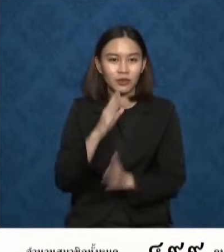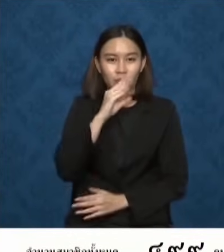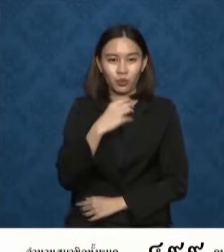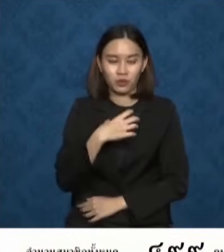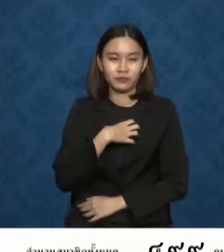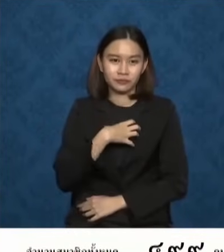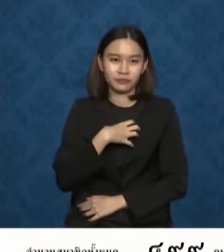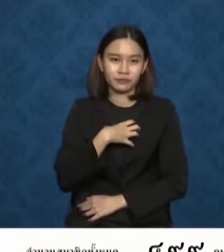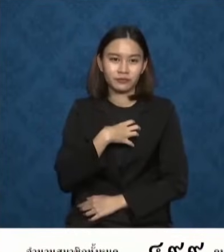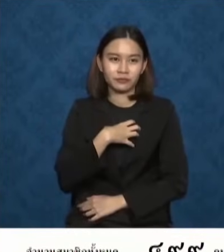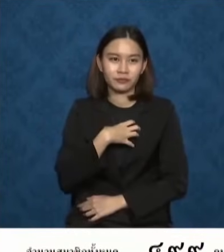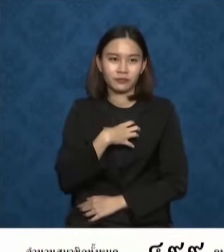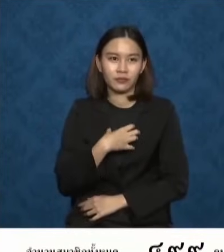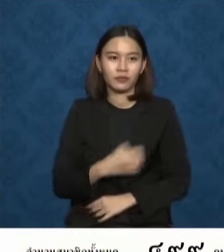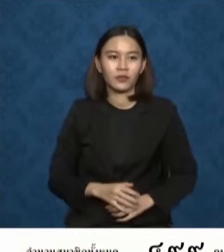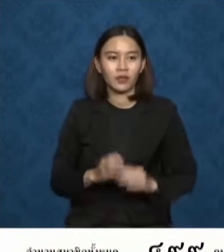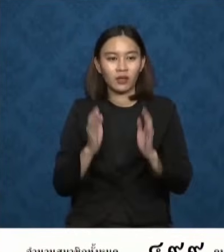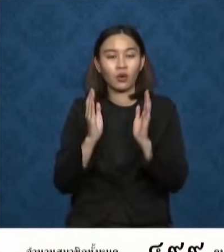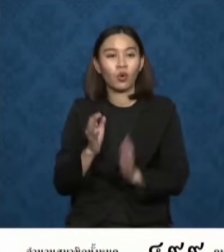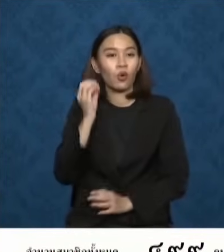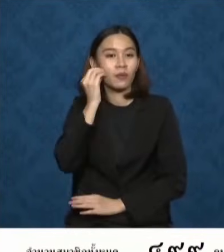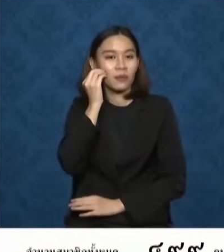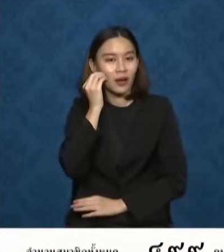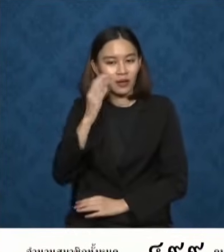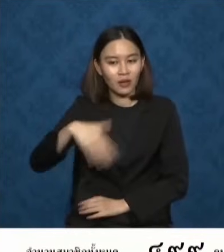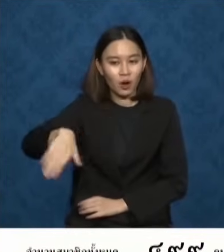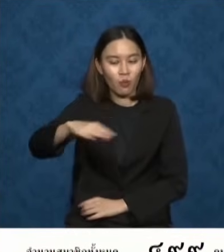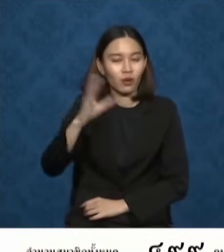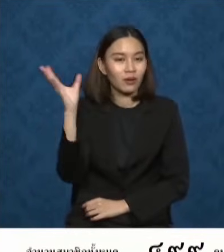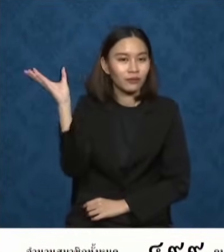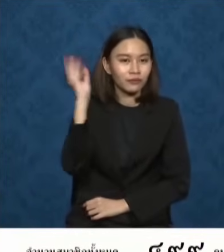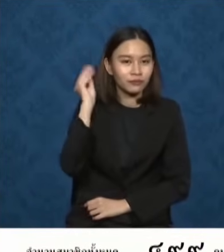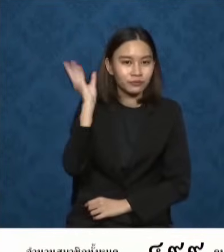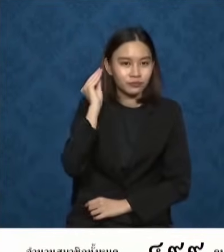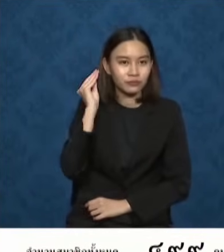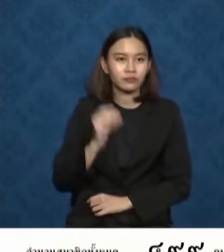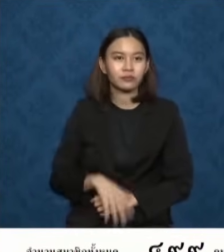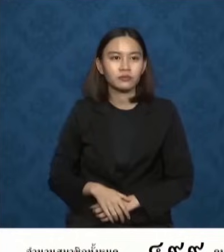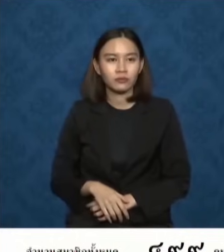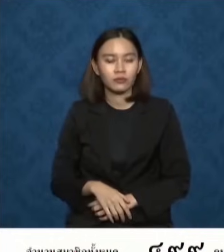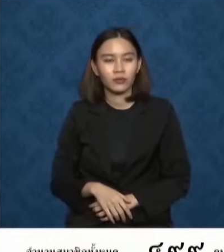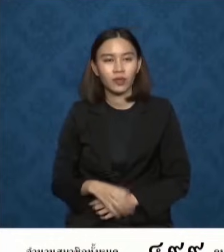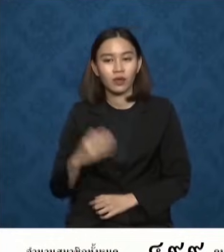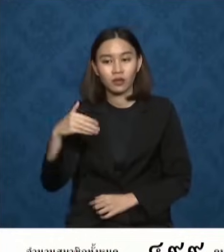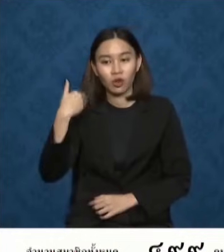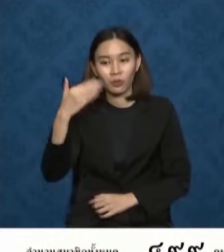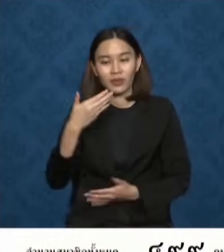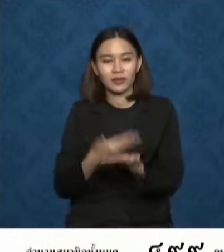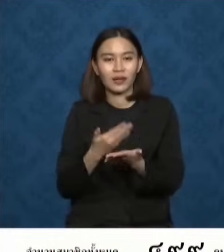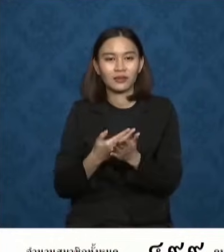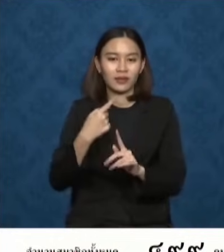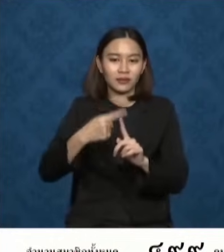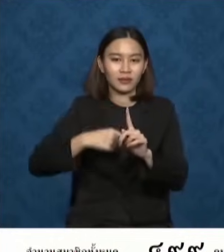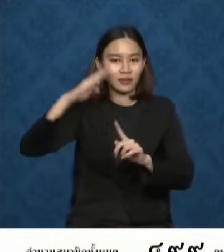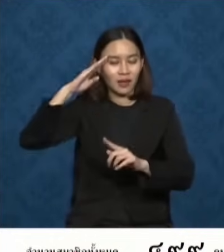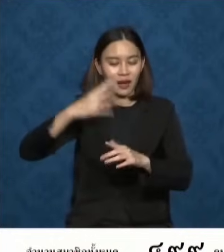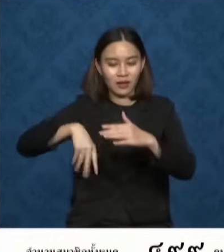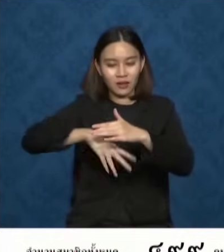ขออนุญาตนิดนึงนะคนทางบ้านเด็กทางบ้านจะได้ฟังเด็กต่อไปนี้เงินเดือนทหารเกณฑ์